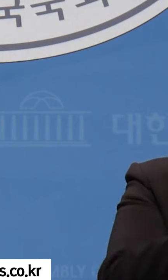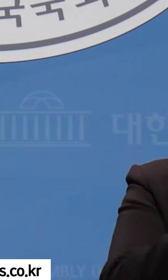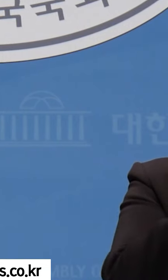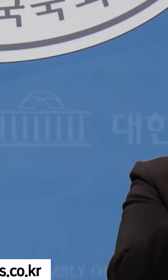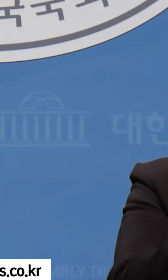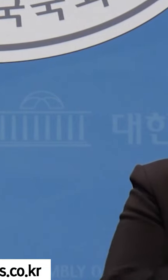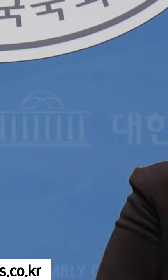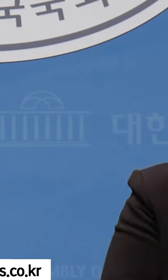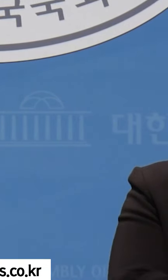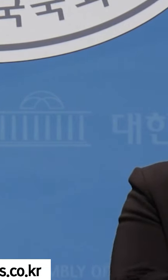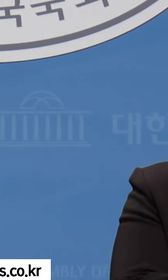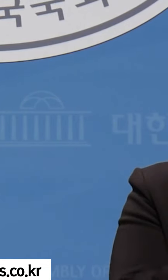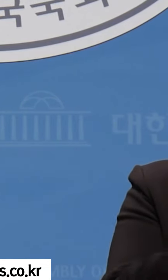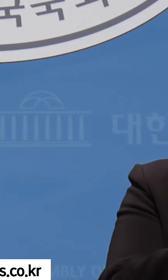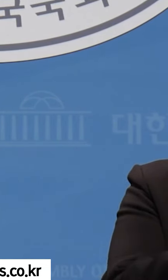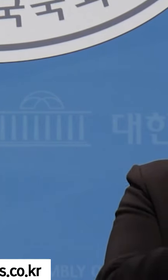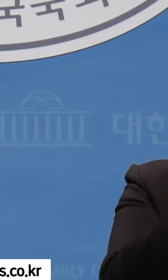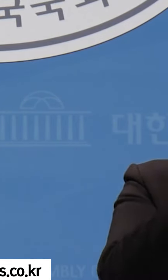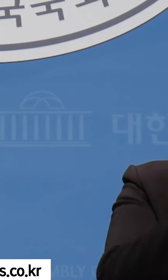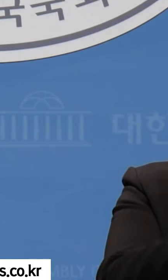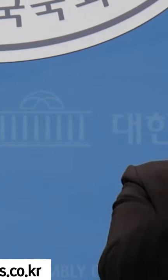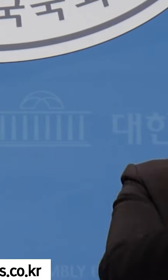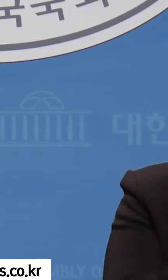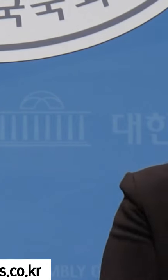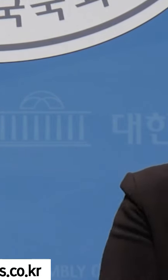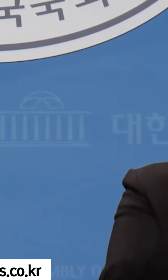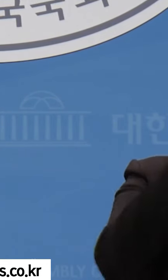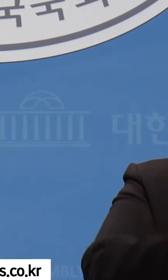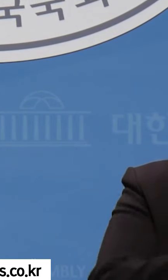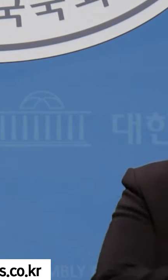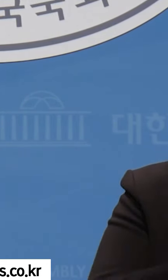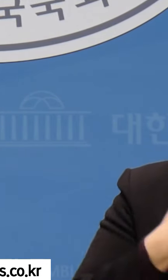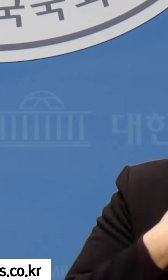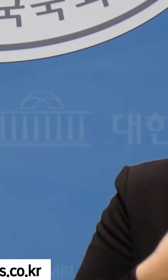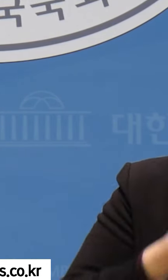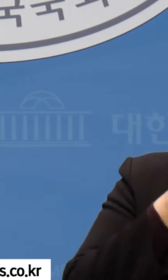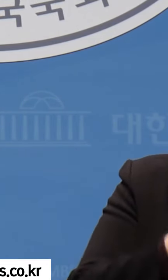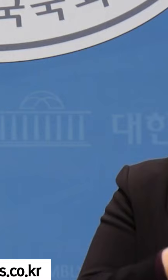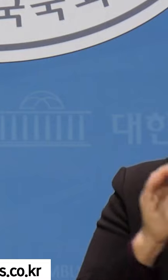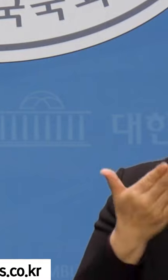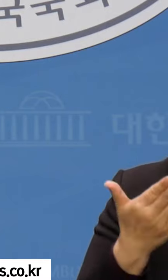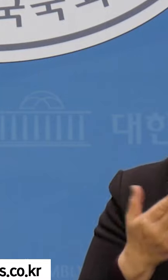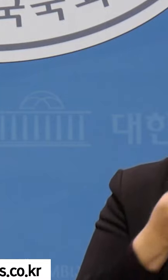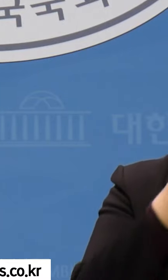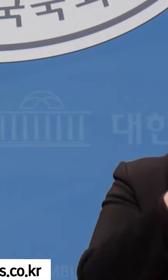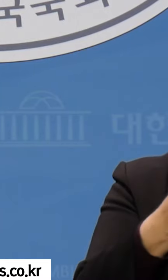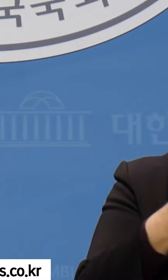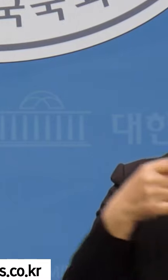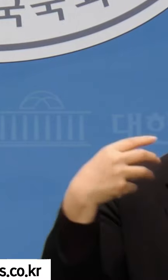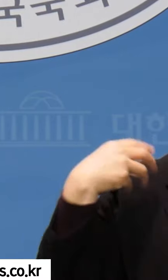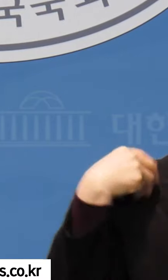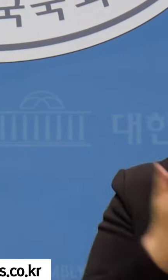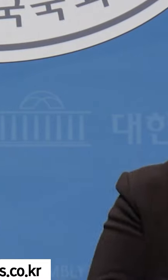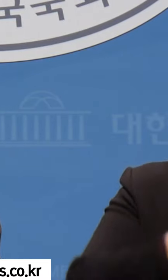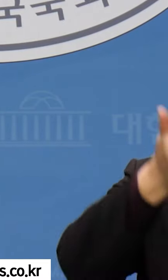곳인 마포갑에서 승리해 제가 선택한 윤석열 정부의